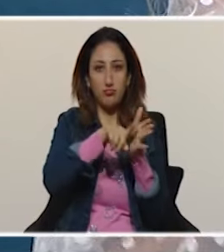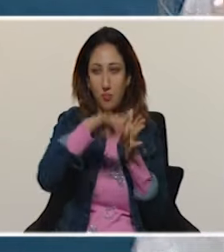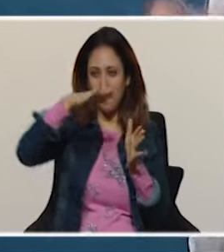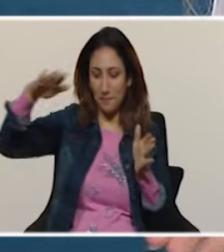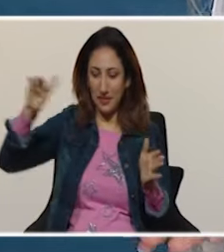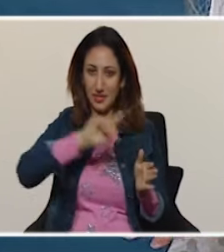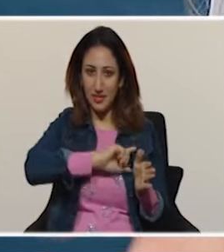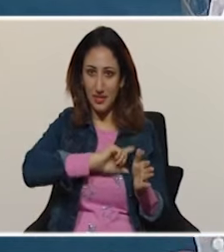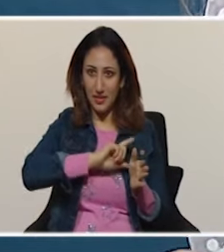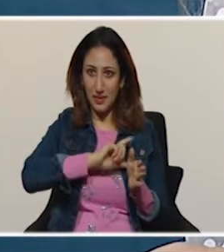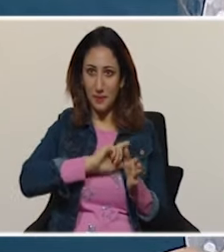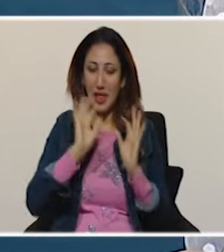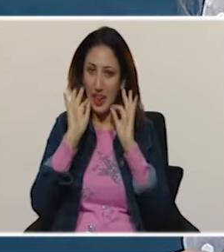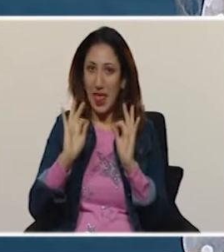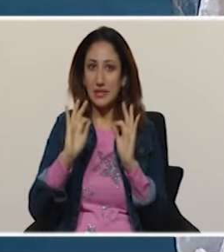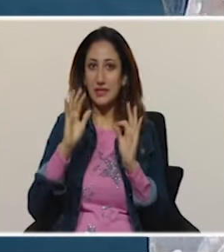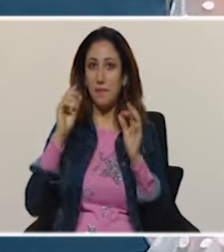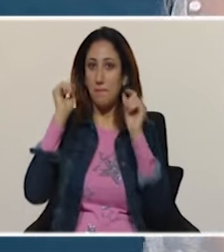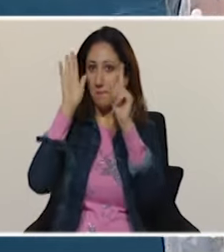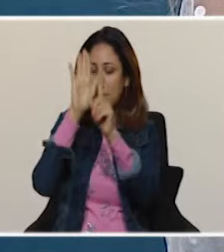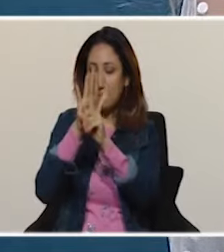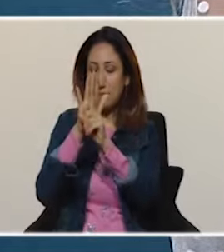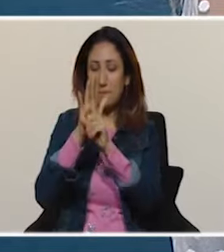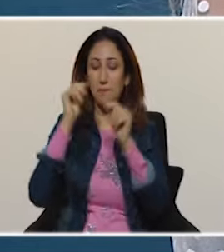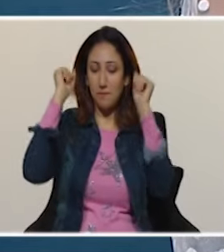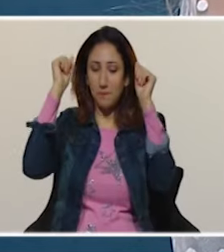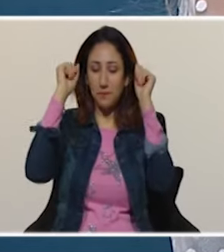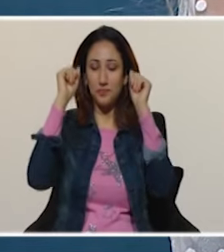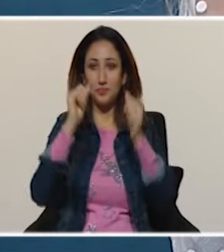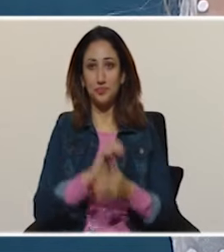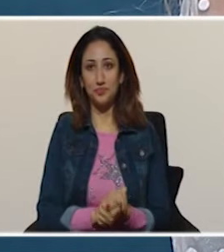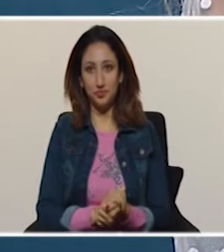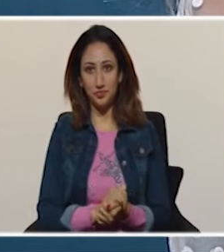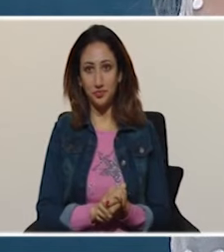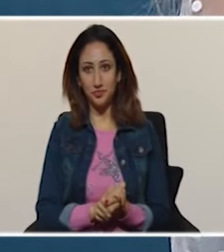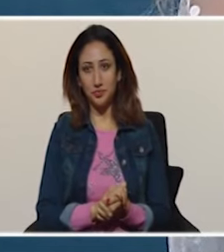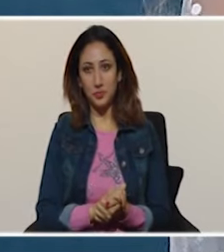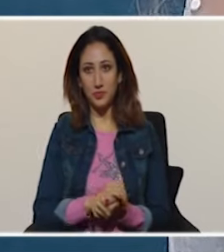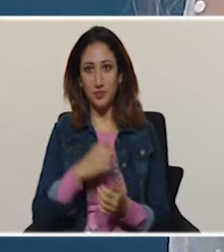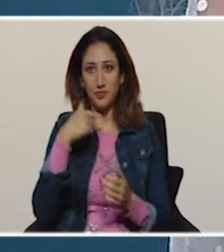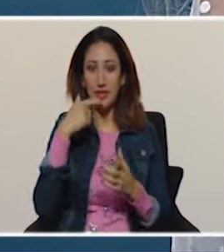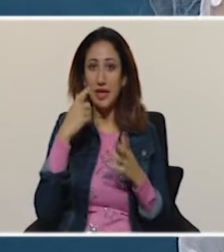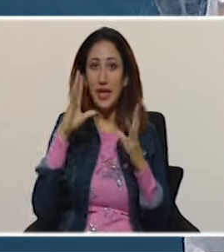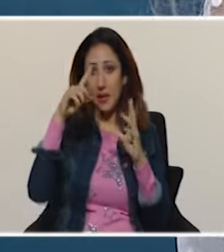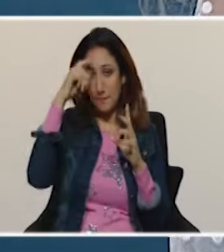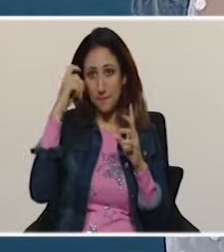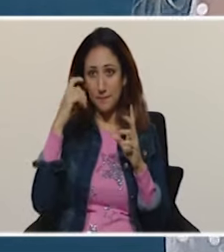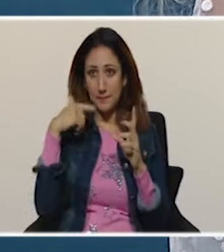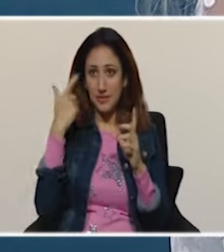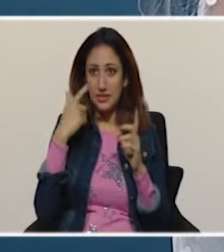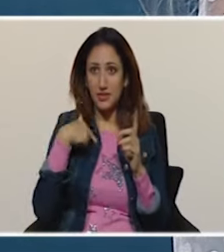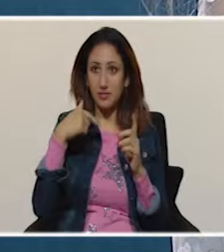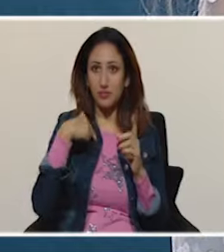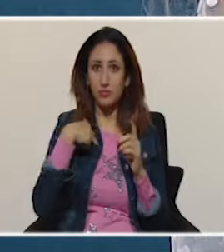اما تضامن مش لازم انا اتضامن يعني هلا حصه الماتيماتيك او الحساب علينا اي شيء كنت اخذ كثير كوزز